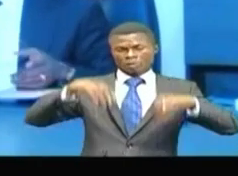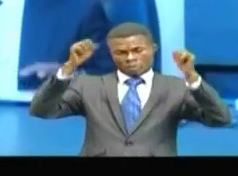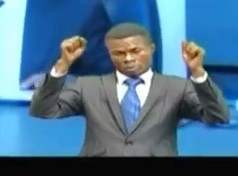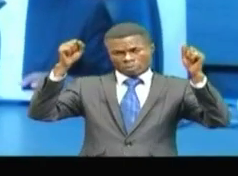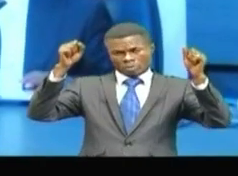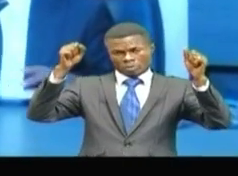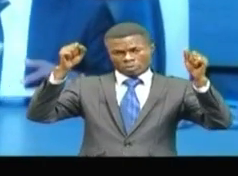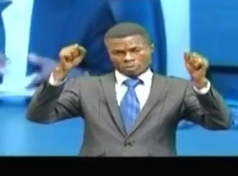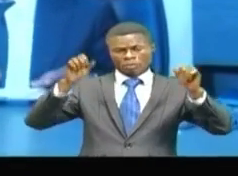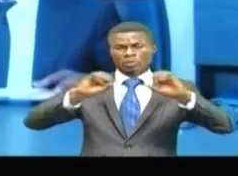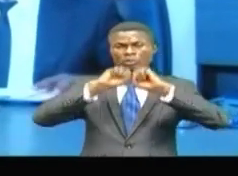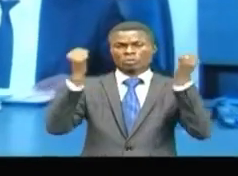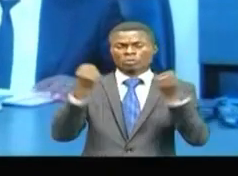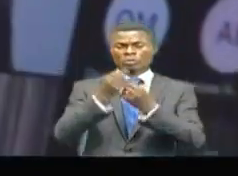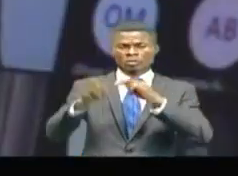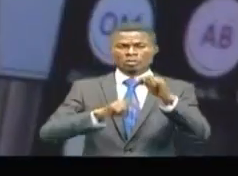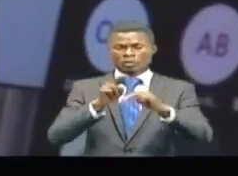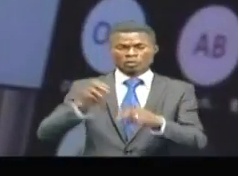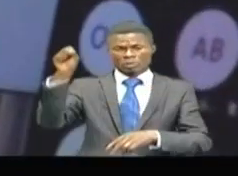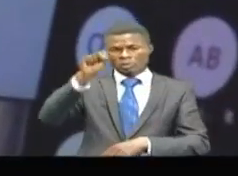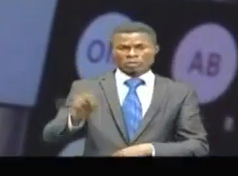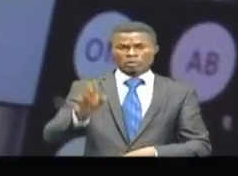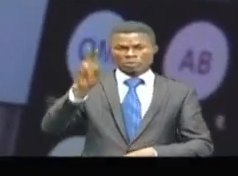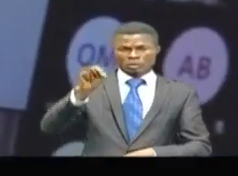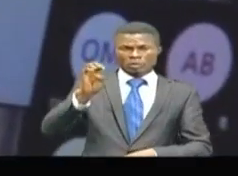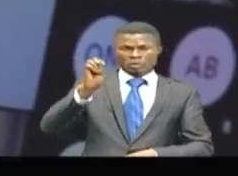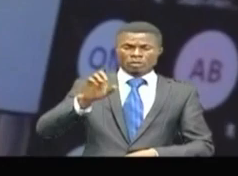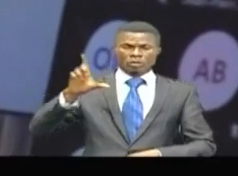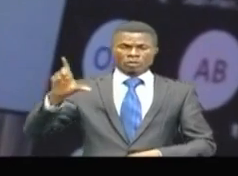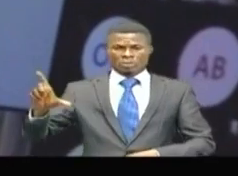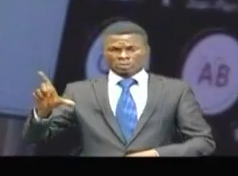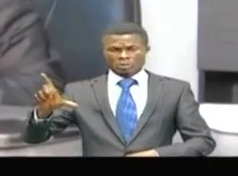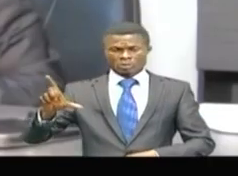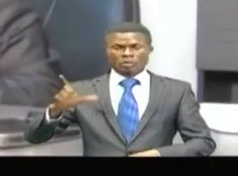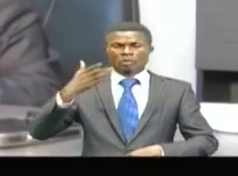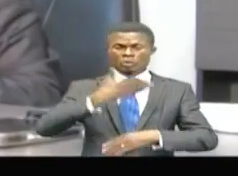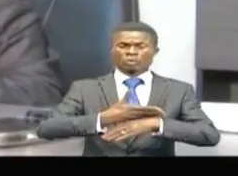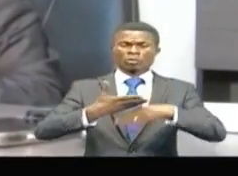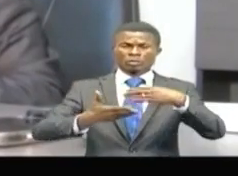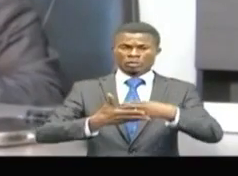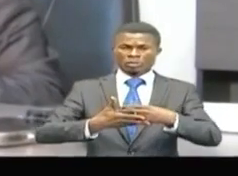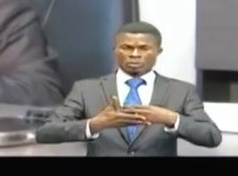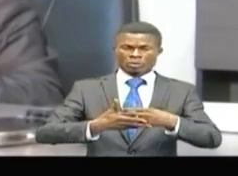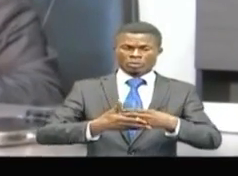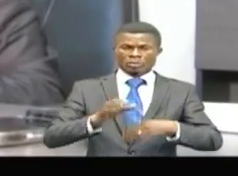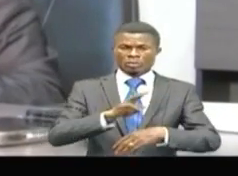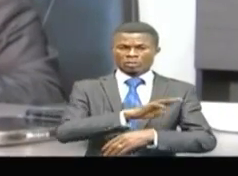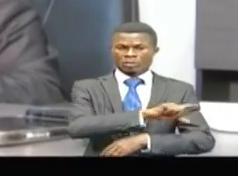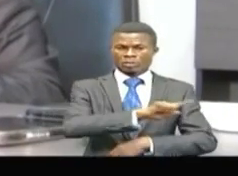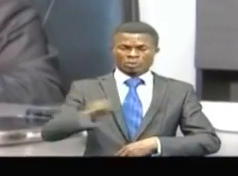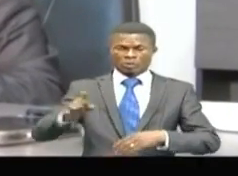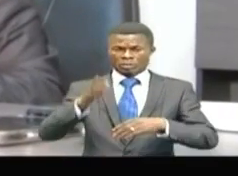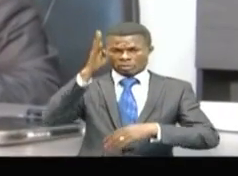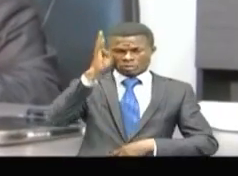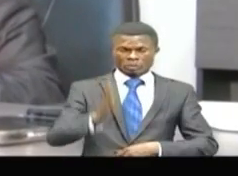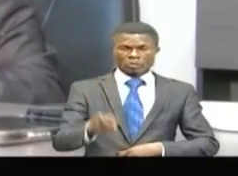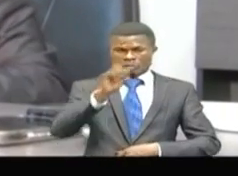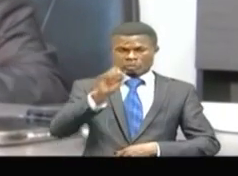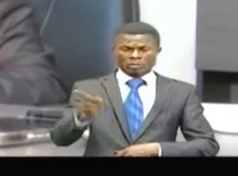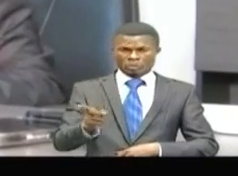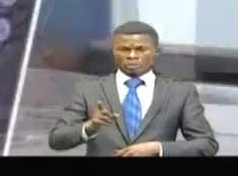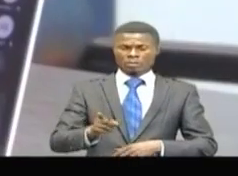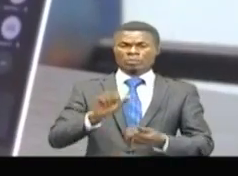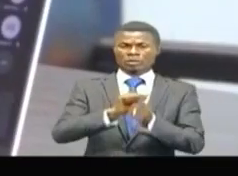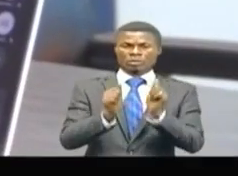par la Société nationale d'électricité SNEL, l'installation de 1430 unités de transformation des produits